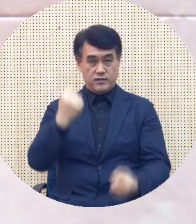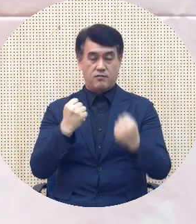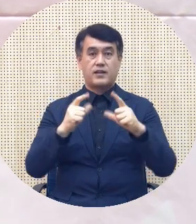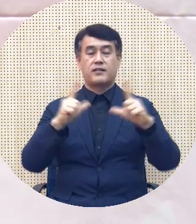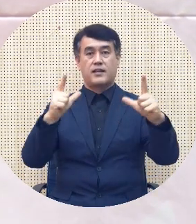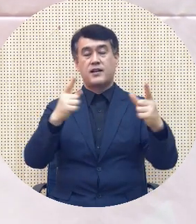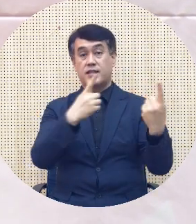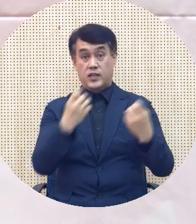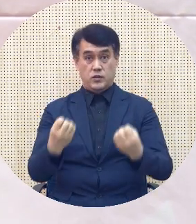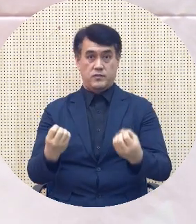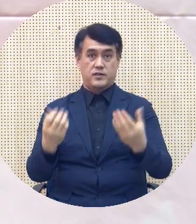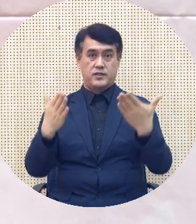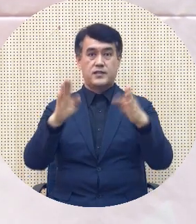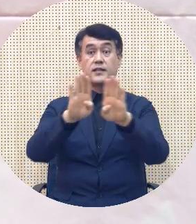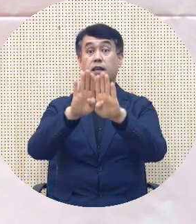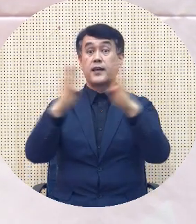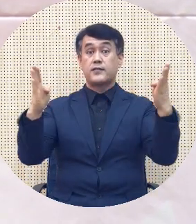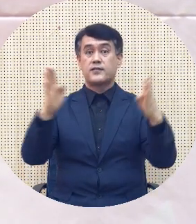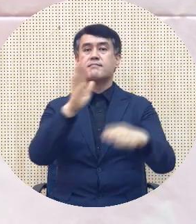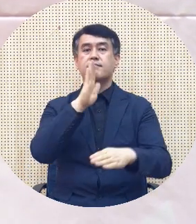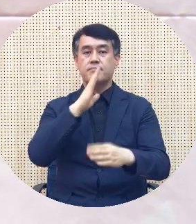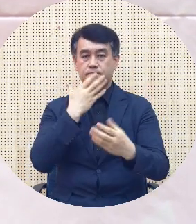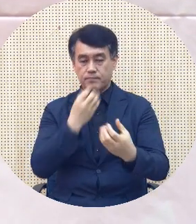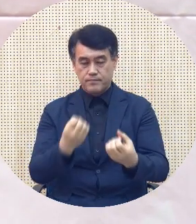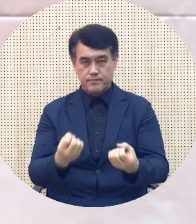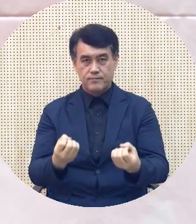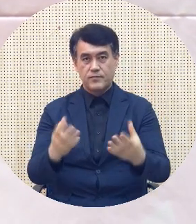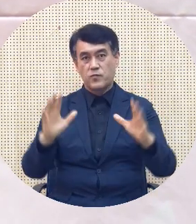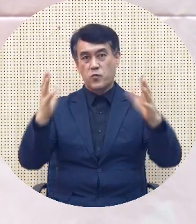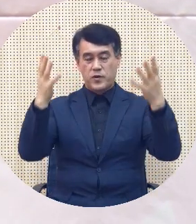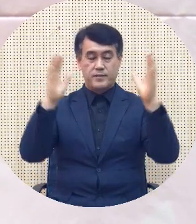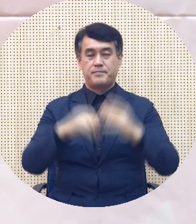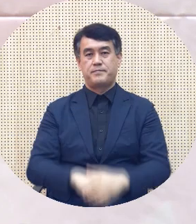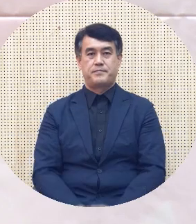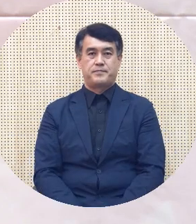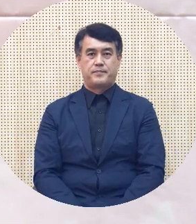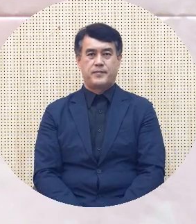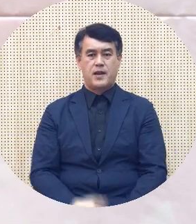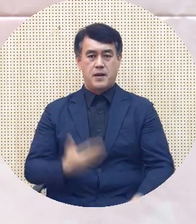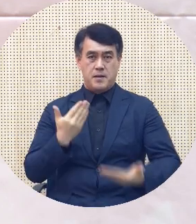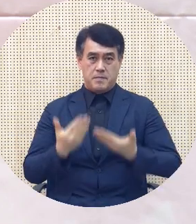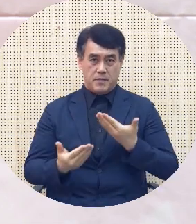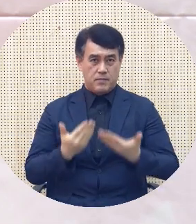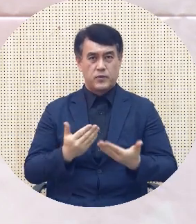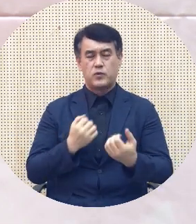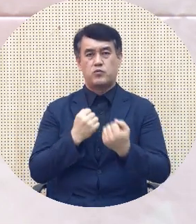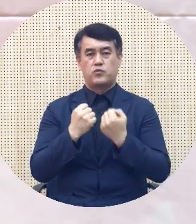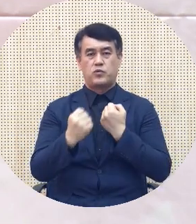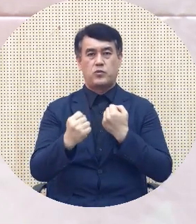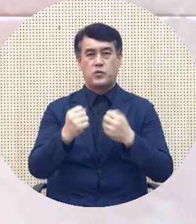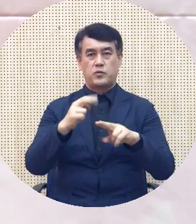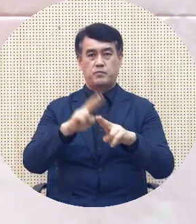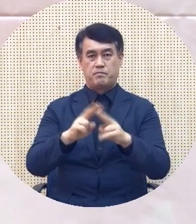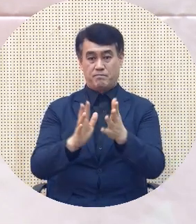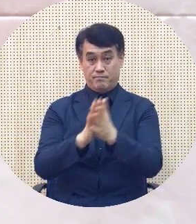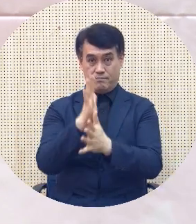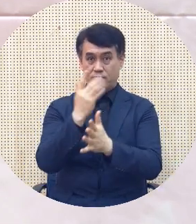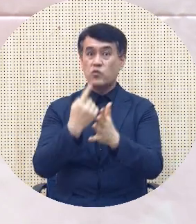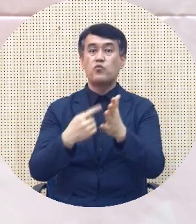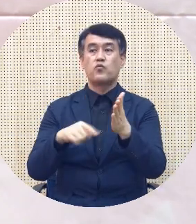날 기념식 개최를 진심으로 환영합니다. 바쁘신 가운데도 자리를